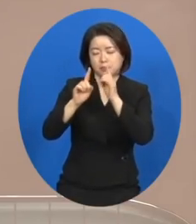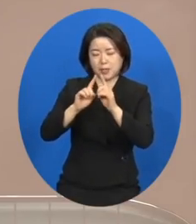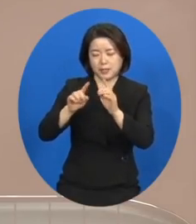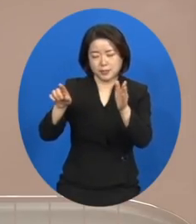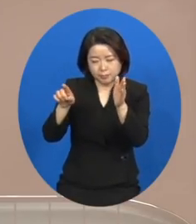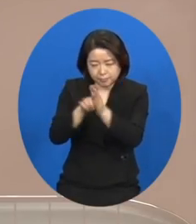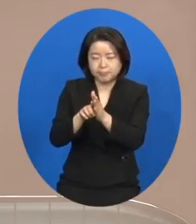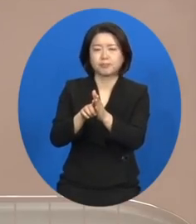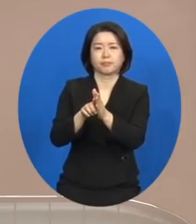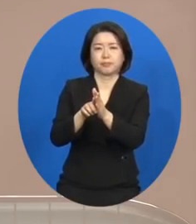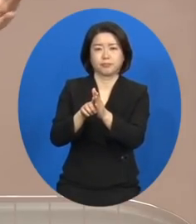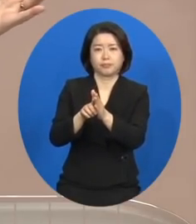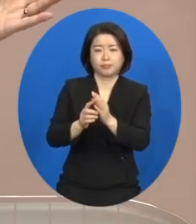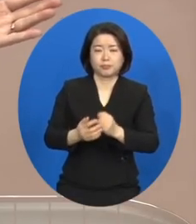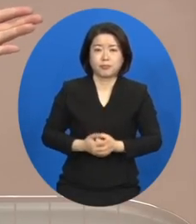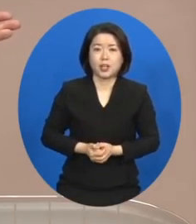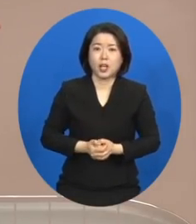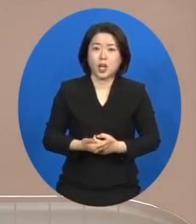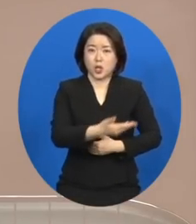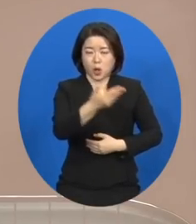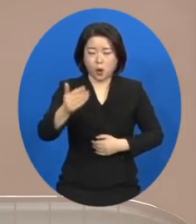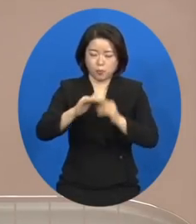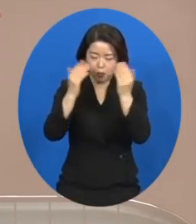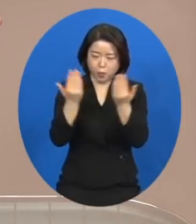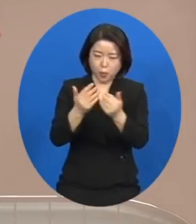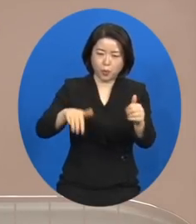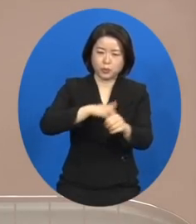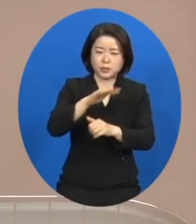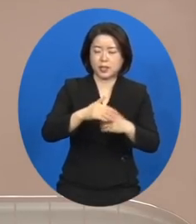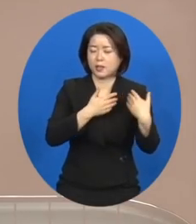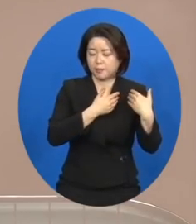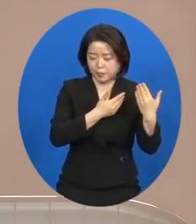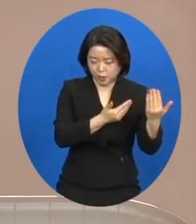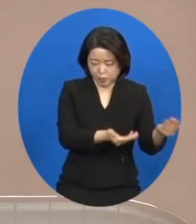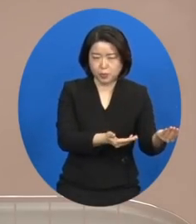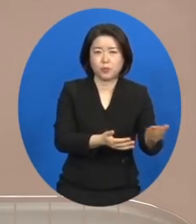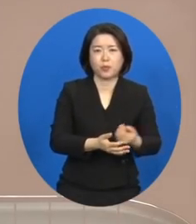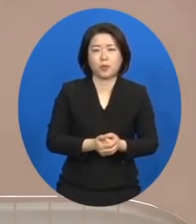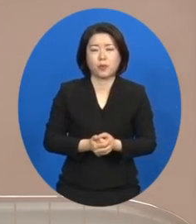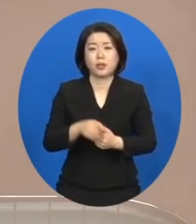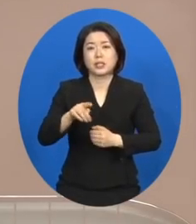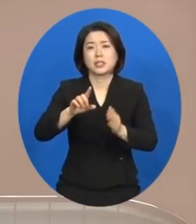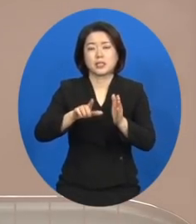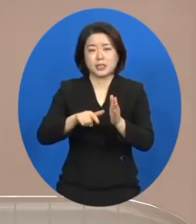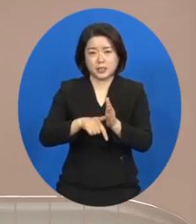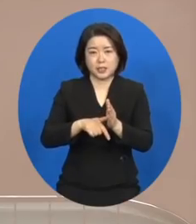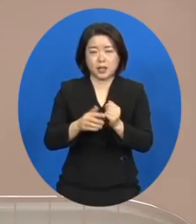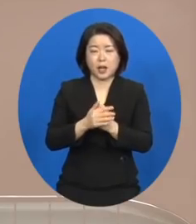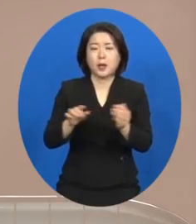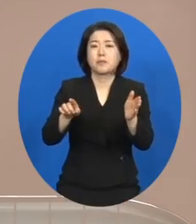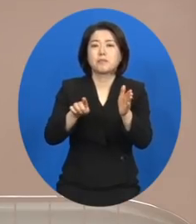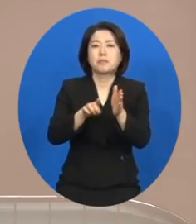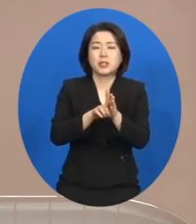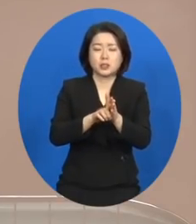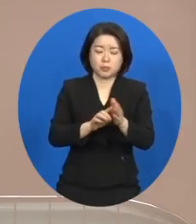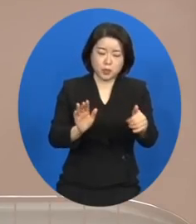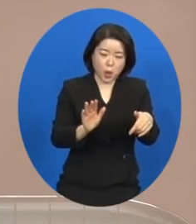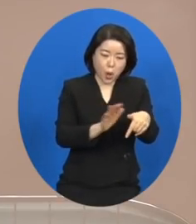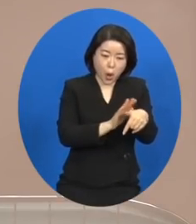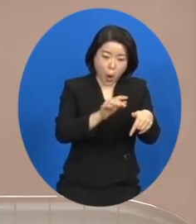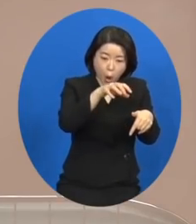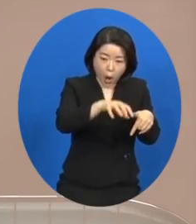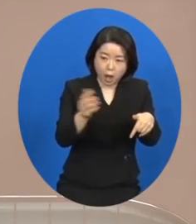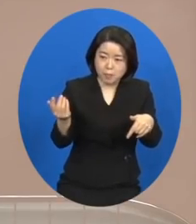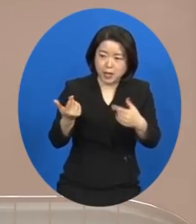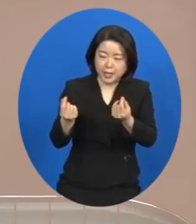신뢰하며 나가겠습니다. 여러분들의 모든 상황을 내려놓고 이 시간 믿음으로 가버나움으로 가십시다. 이 눈에 아무 증거